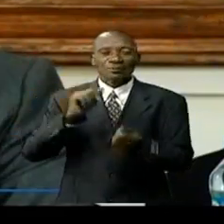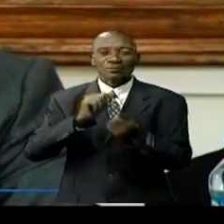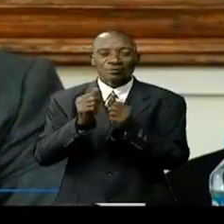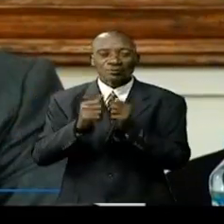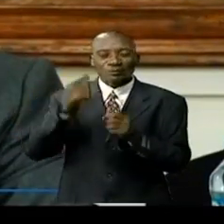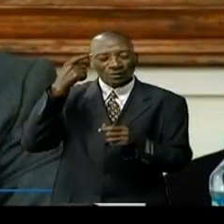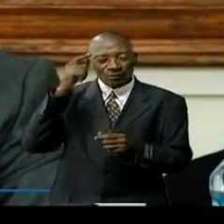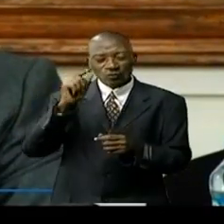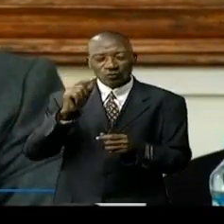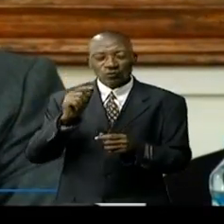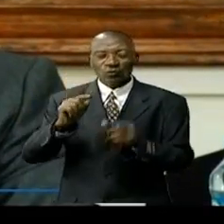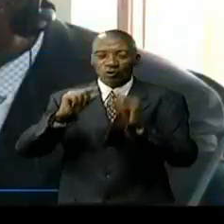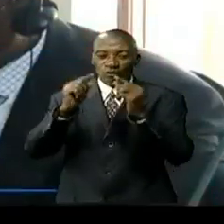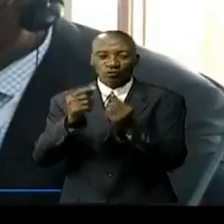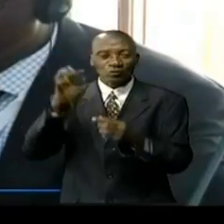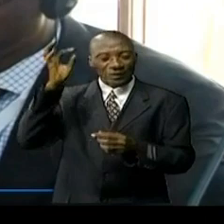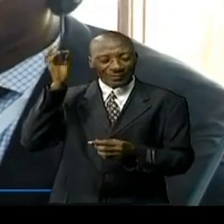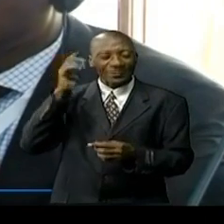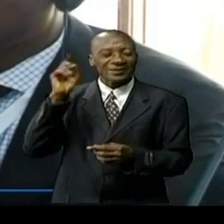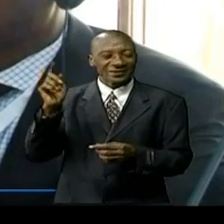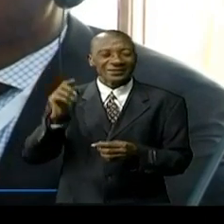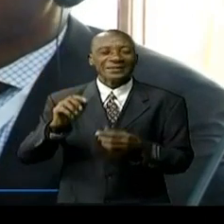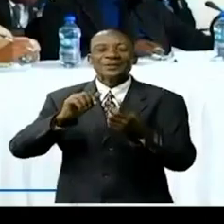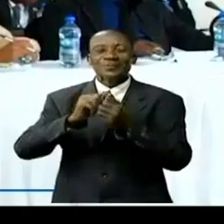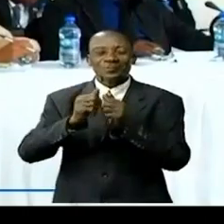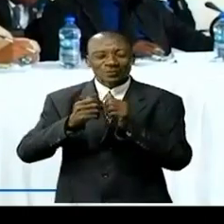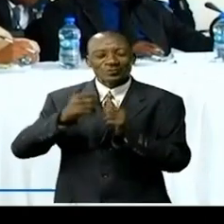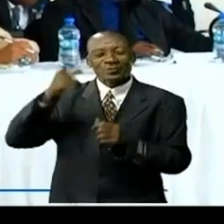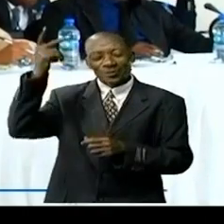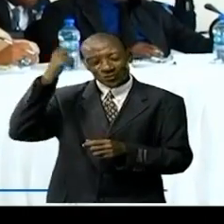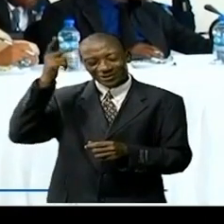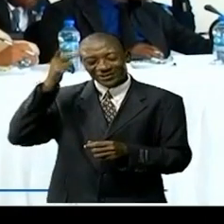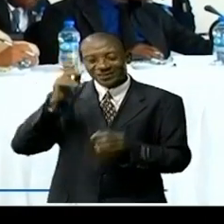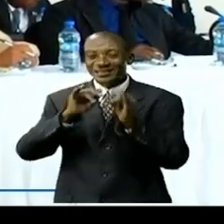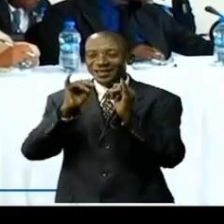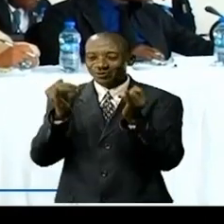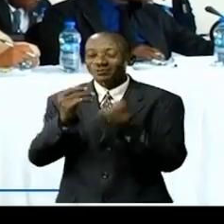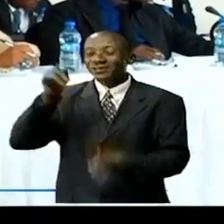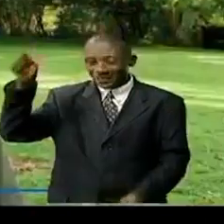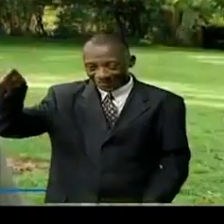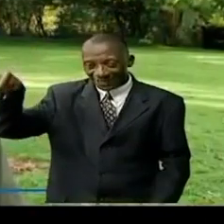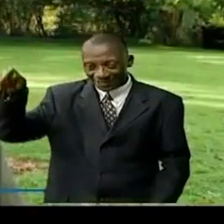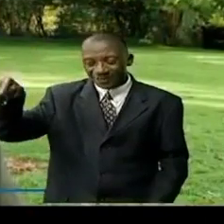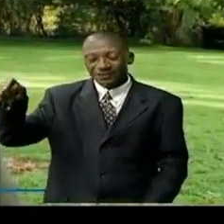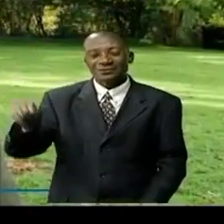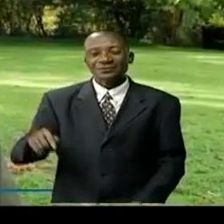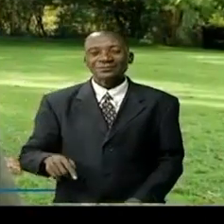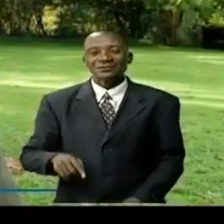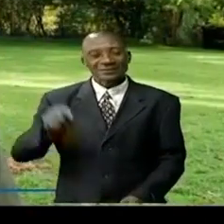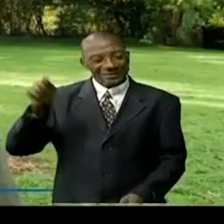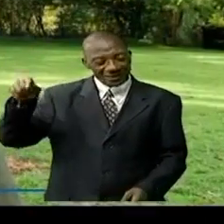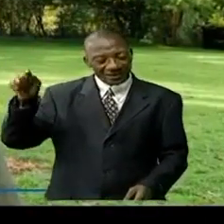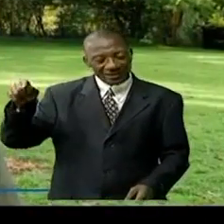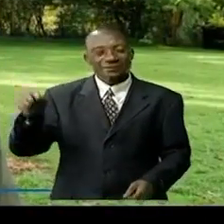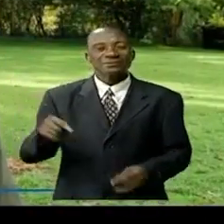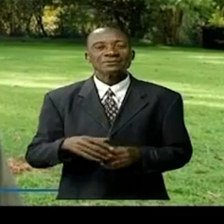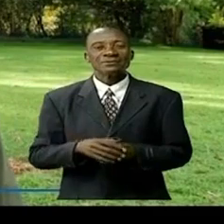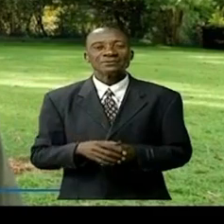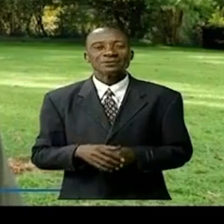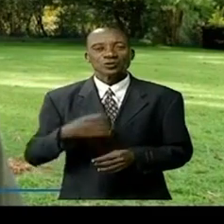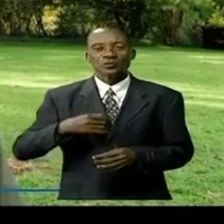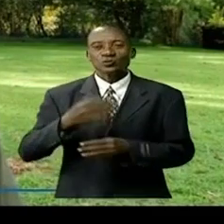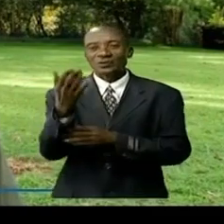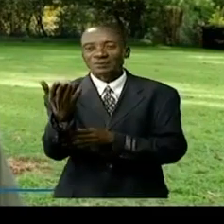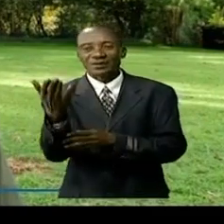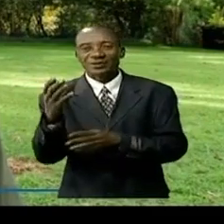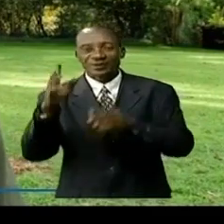aussi le problème politique et judiciaire. En tout cas, Tobeti Mololo na tandi maboko liboso ya chef de